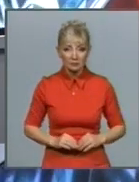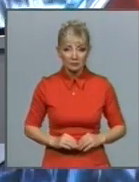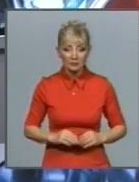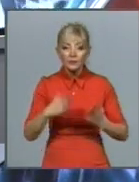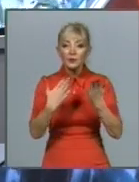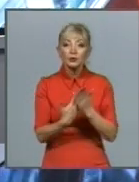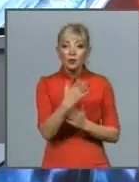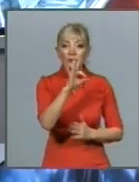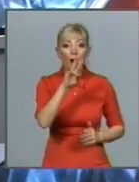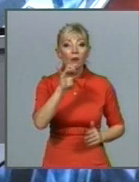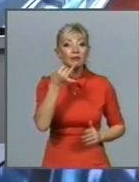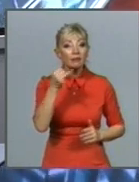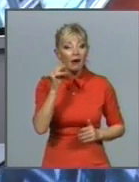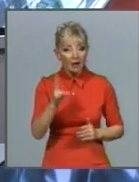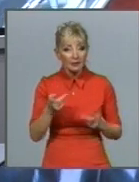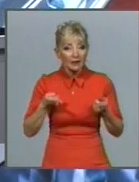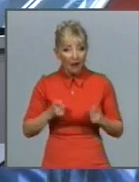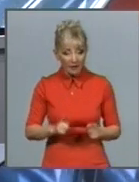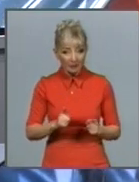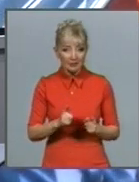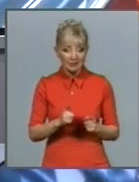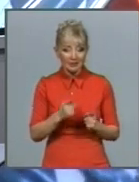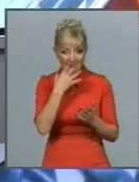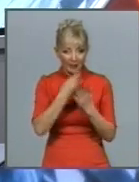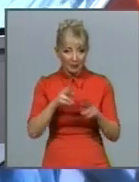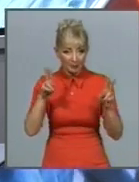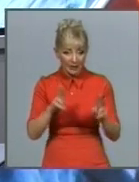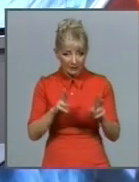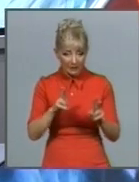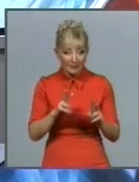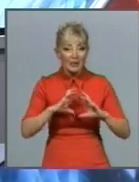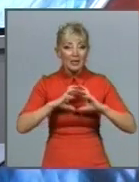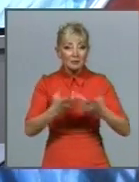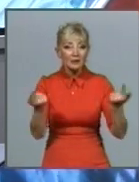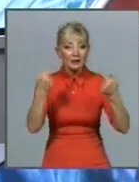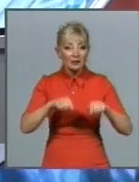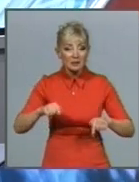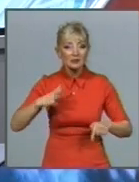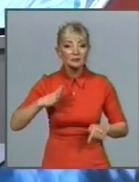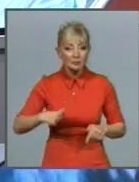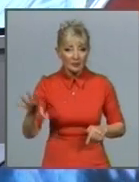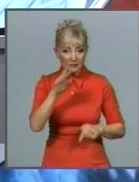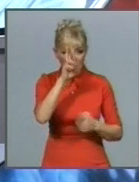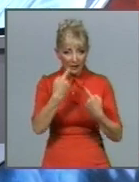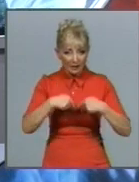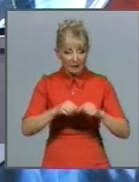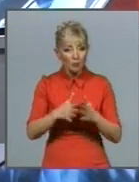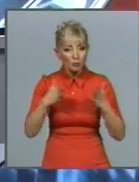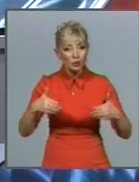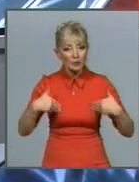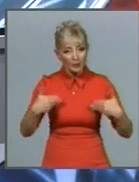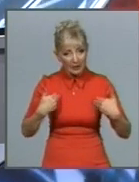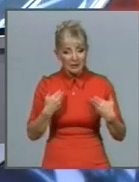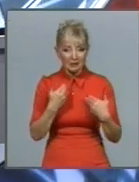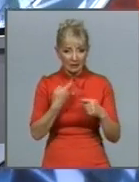Нова онлайн-реальність диктує свої правила. Карантин і викликана ним світова криза змушують всі країни знаходити більш ефективні та гнучкіші